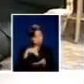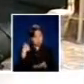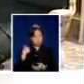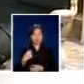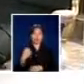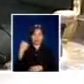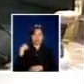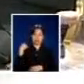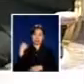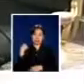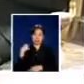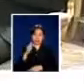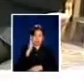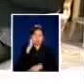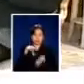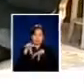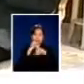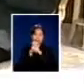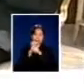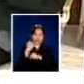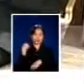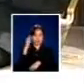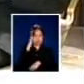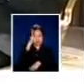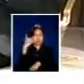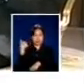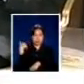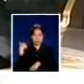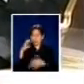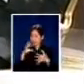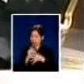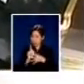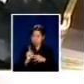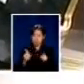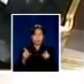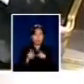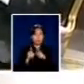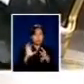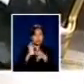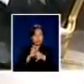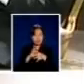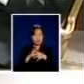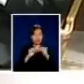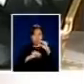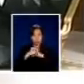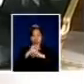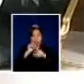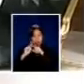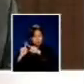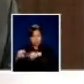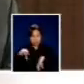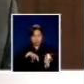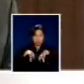การดำเนินการในเรื่องดังกล่าวด้วยนะครับ ครับ สำหรับเรื่องที่มันเกี่ยวข้องกับการบริหารโครงการทั้งหมดเนี่ยก็เชื่อว่